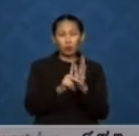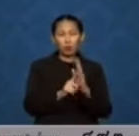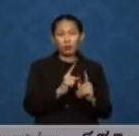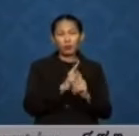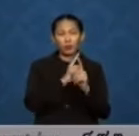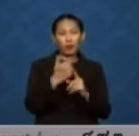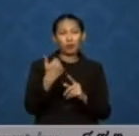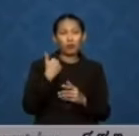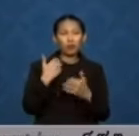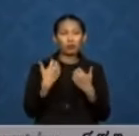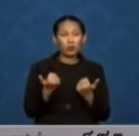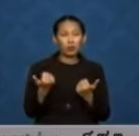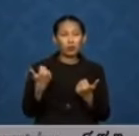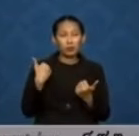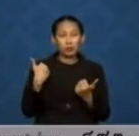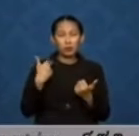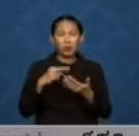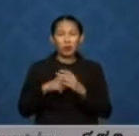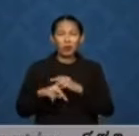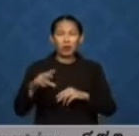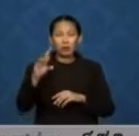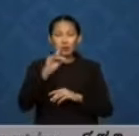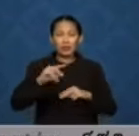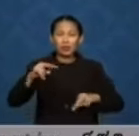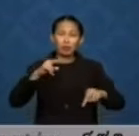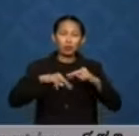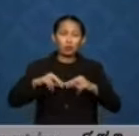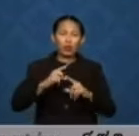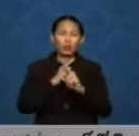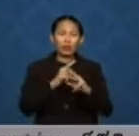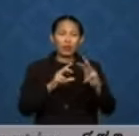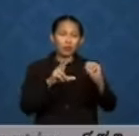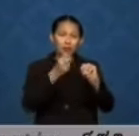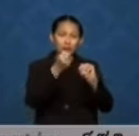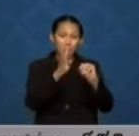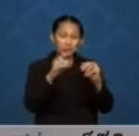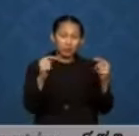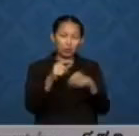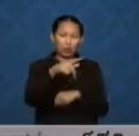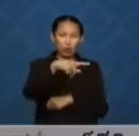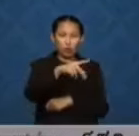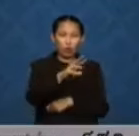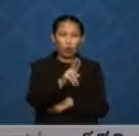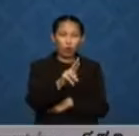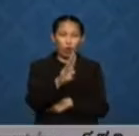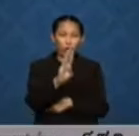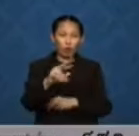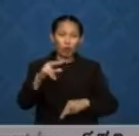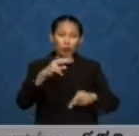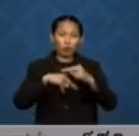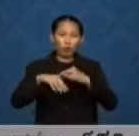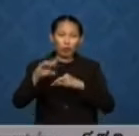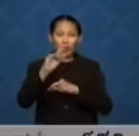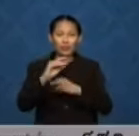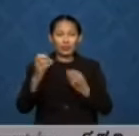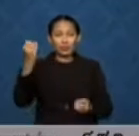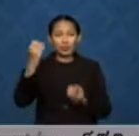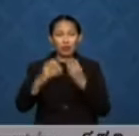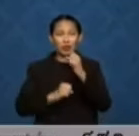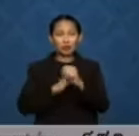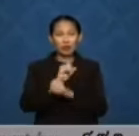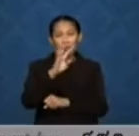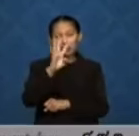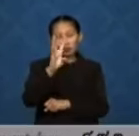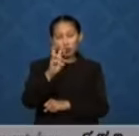ในปัจจุบันเป็นสัตว์ป่าคุ้มครองค่ะซึ่งตามมาตรา14แห่งพ.ร.บ.สงวนและคุ้มครองสัตว์ป่าปีพุทธศัก